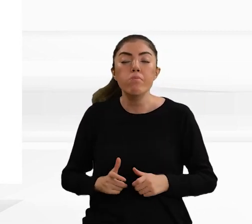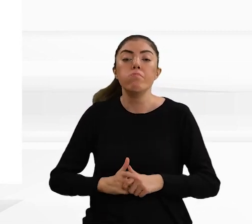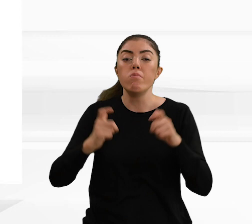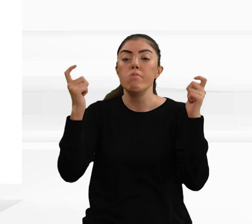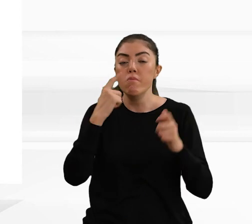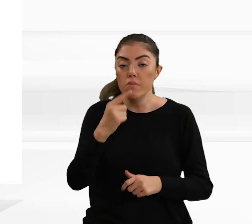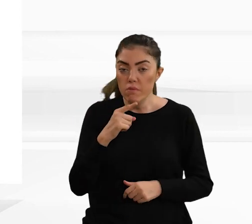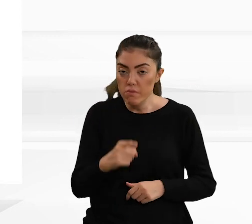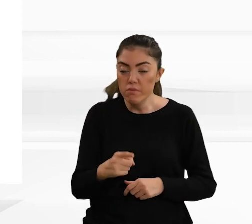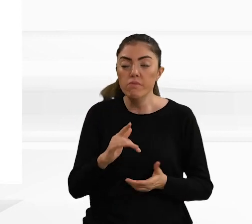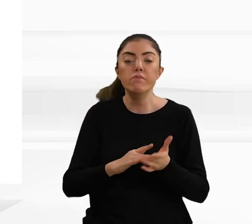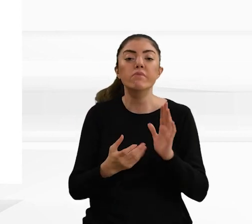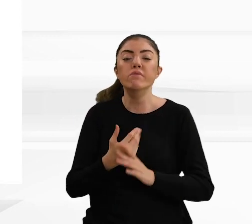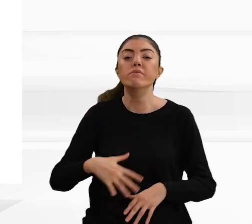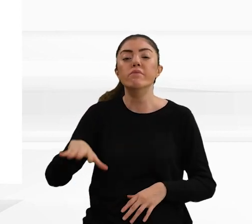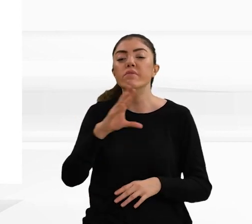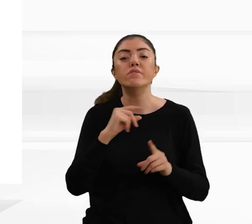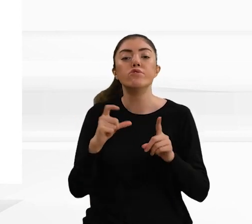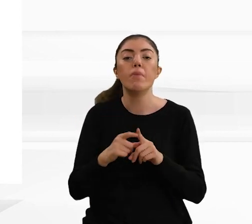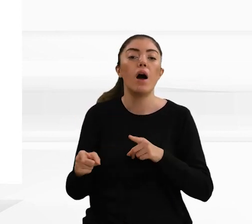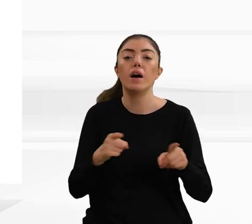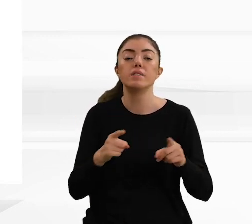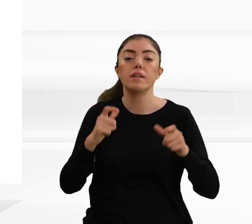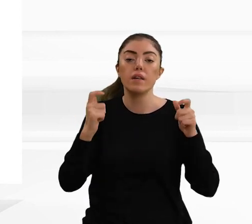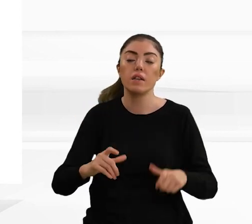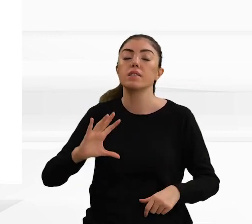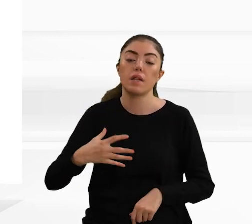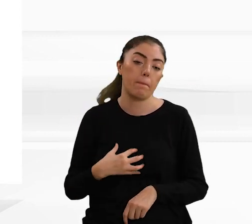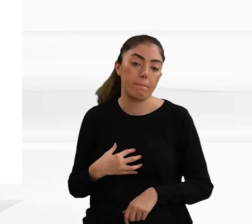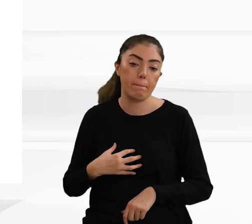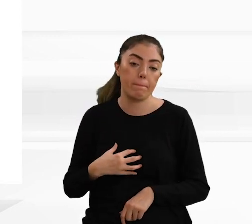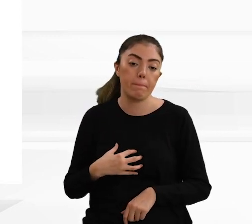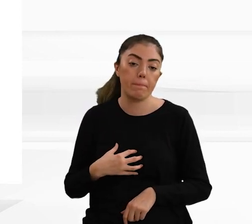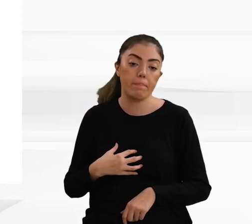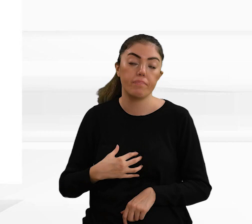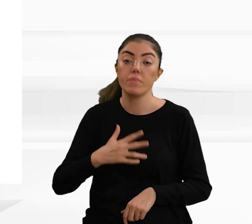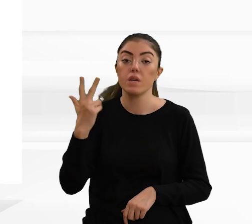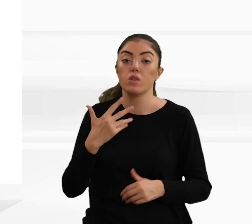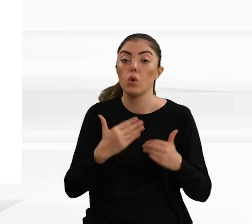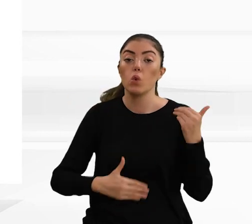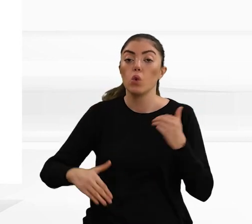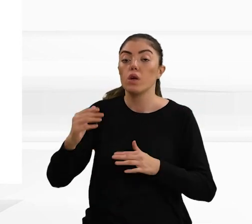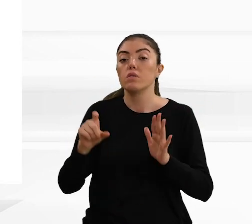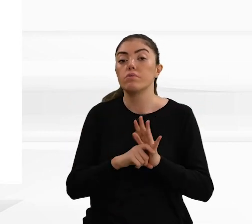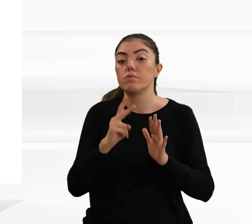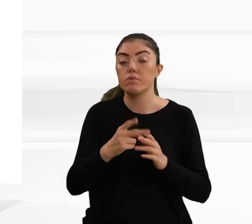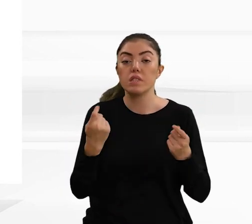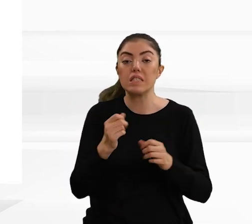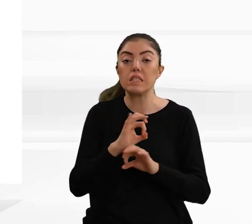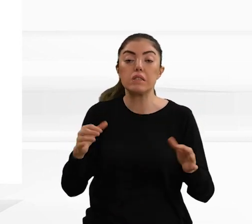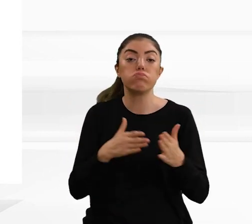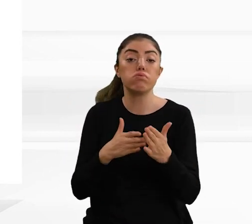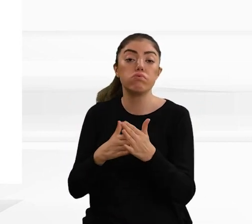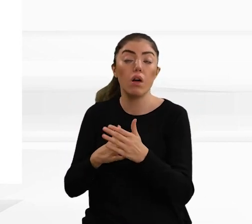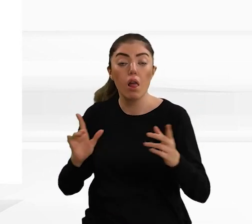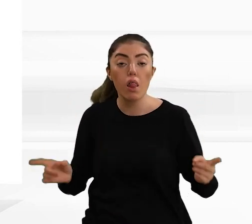yaşanması oluşabilecek durumlar arasında yer alır bir hızla artan nüfus işsizliği